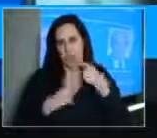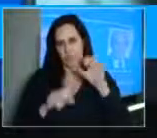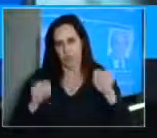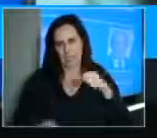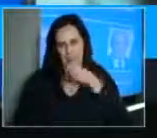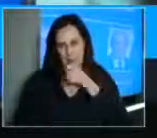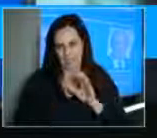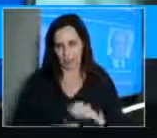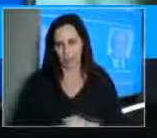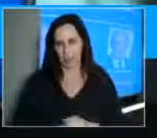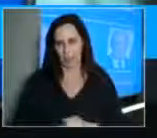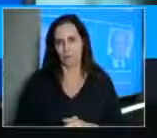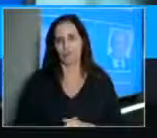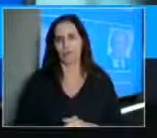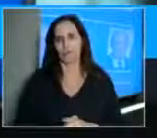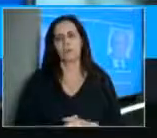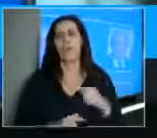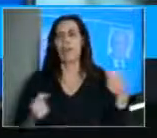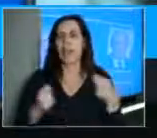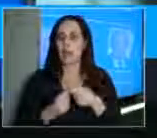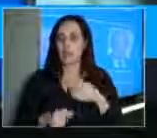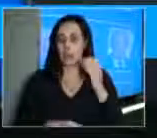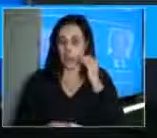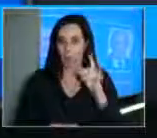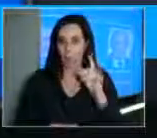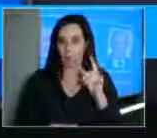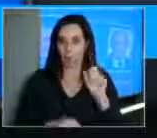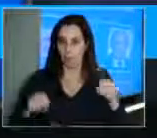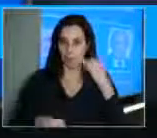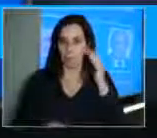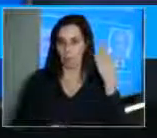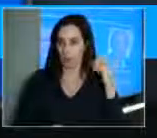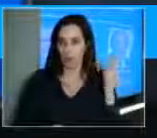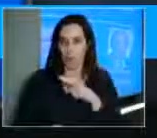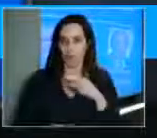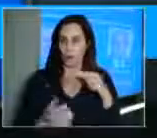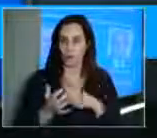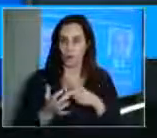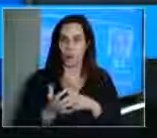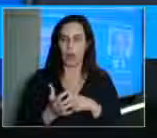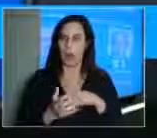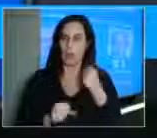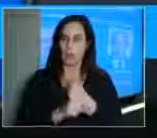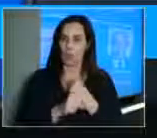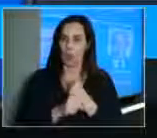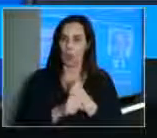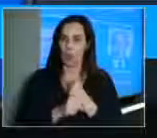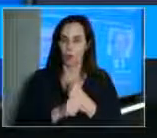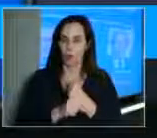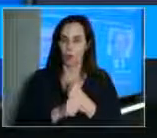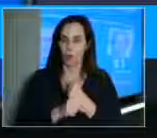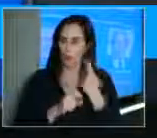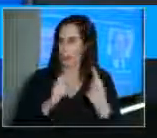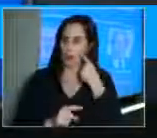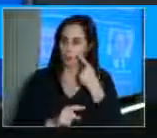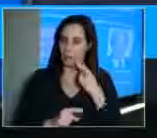על האישיות הזאת. לגבי טראמפ, השבוע של טראמפ, שגם כן היה נועד לייצר מצג סופי